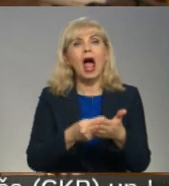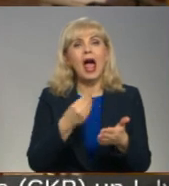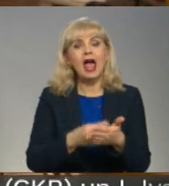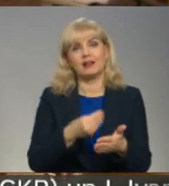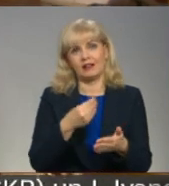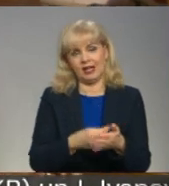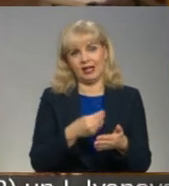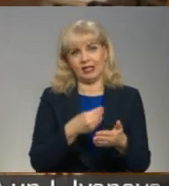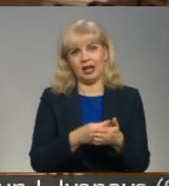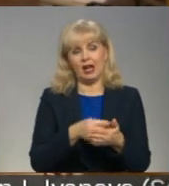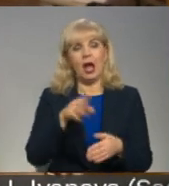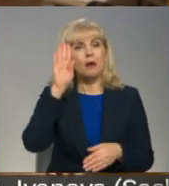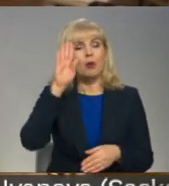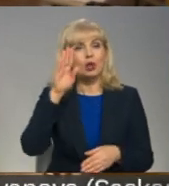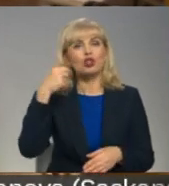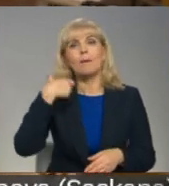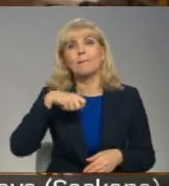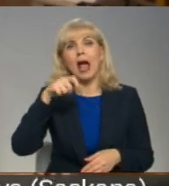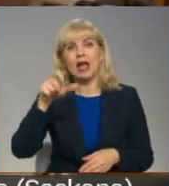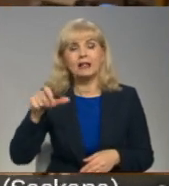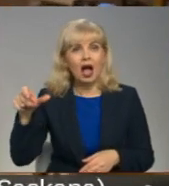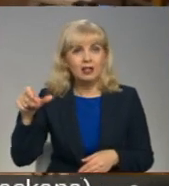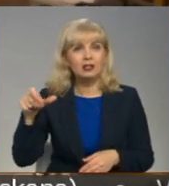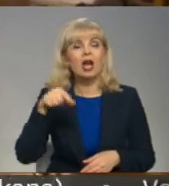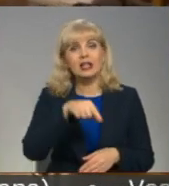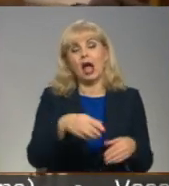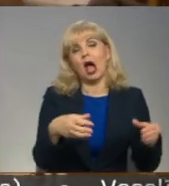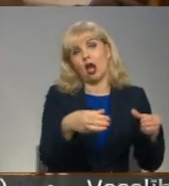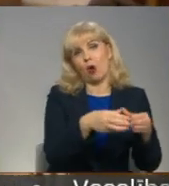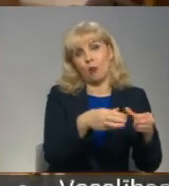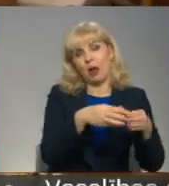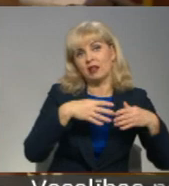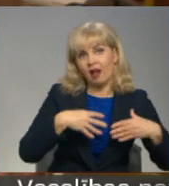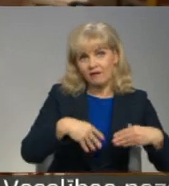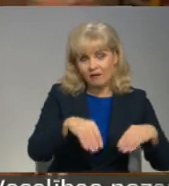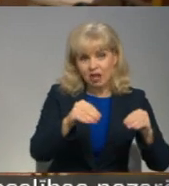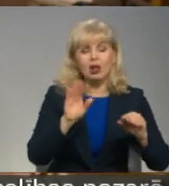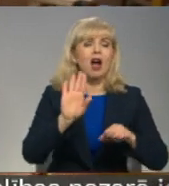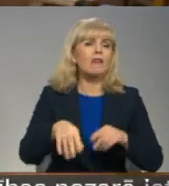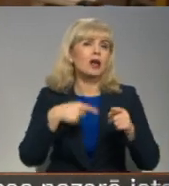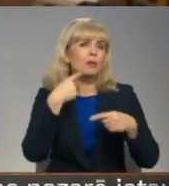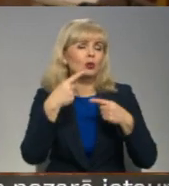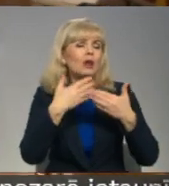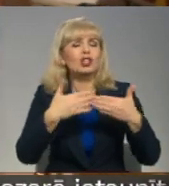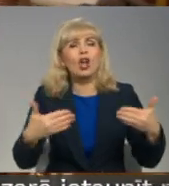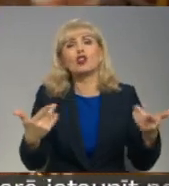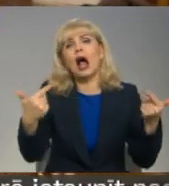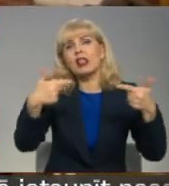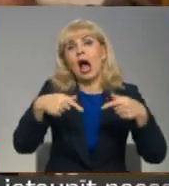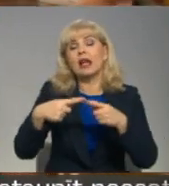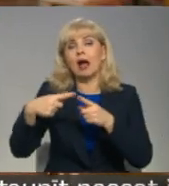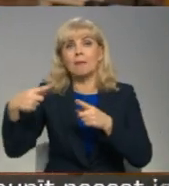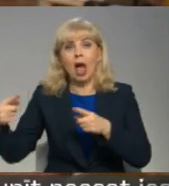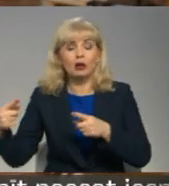ko puiši un meitenes šajā komandā dara. Jo, protams, ka mēs varam runāt par dažādiem laika periodiem, bet to,